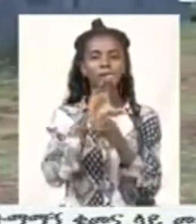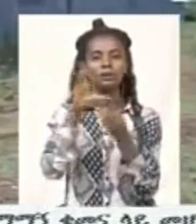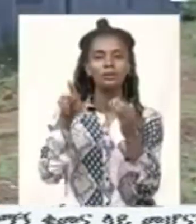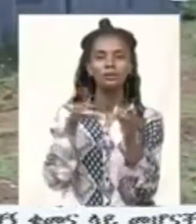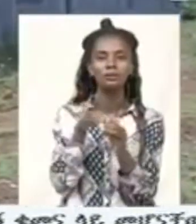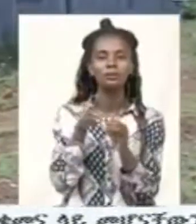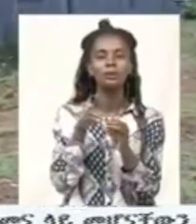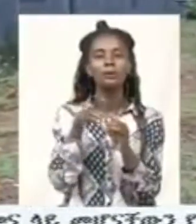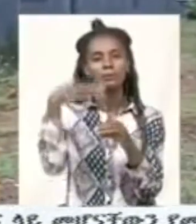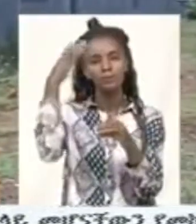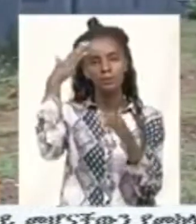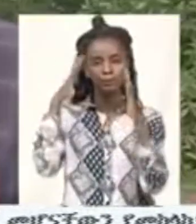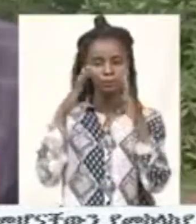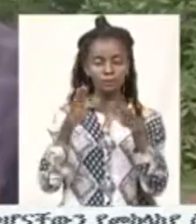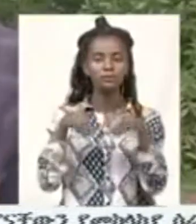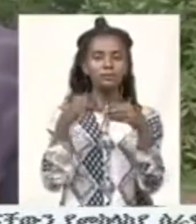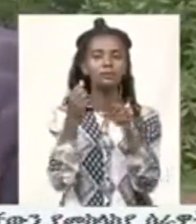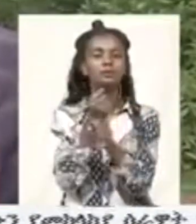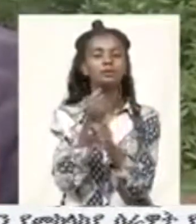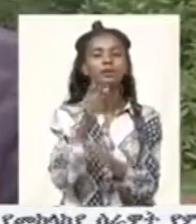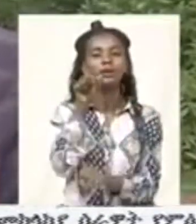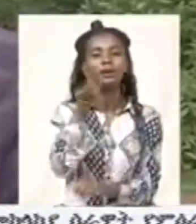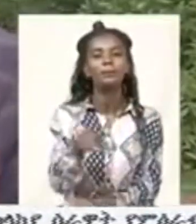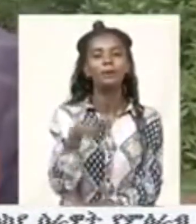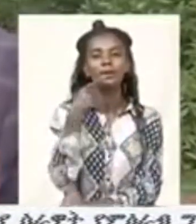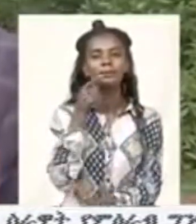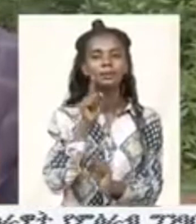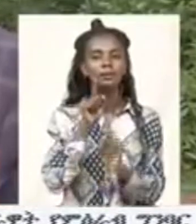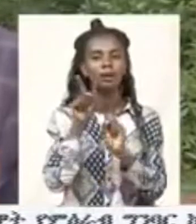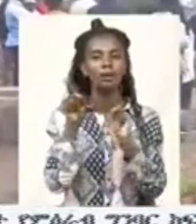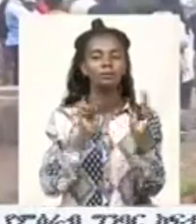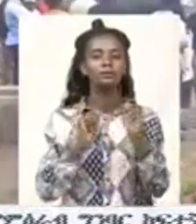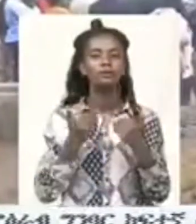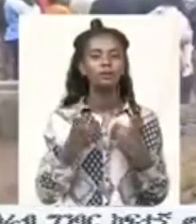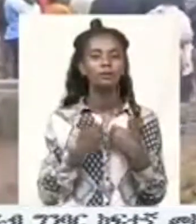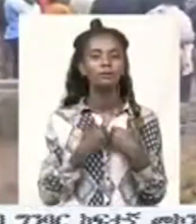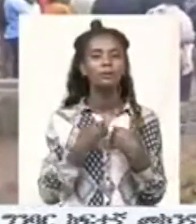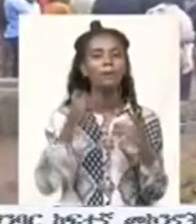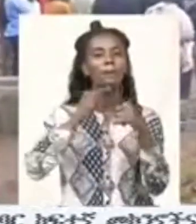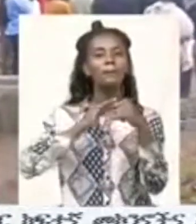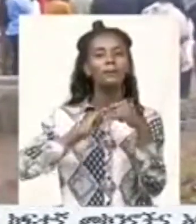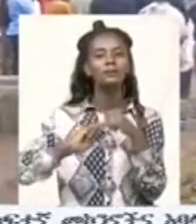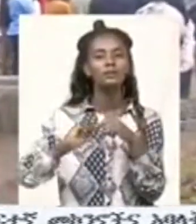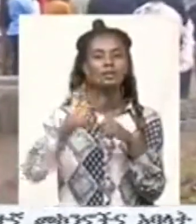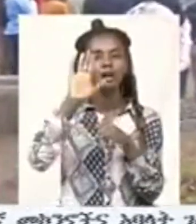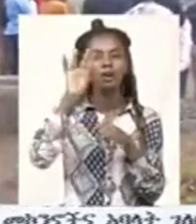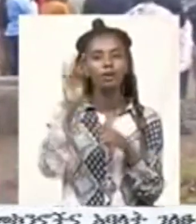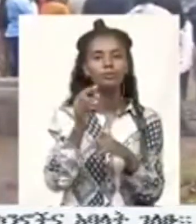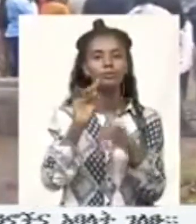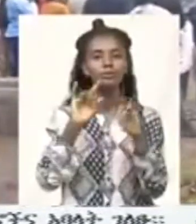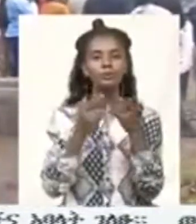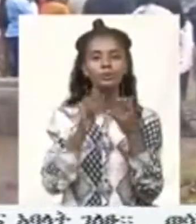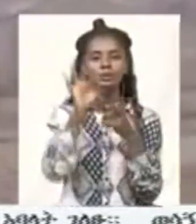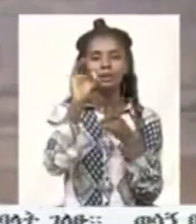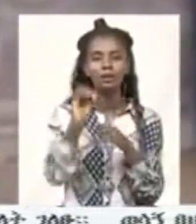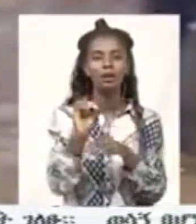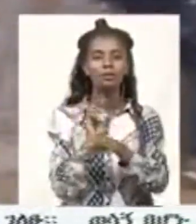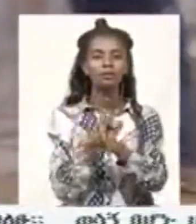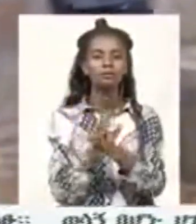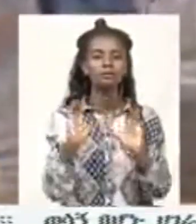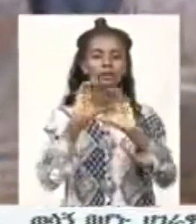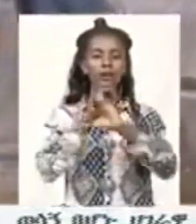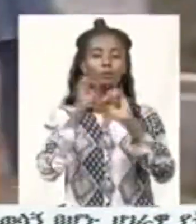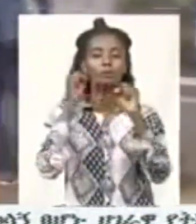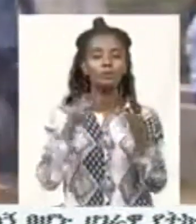ትልቅ ትኩረት ተሰጥቶ ሊሰራ ይገባል የሚል አቅጣጫ አለን። በመጨረሻም በጋሞ ዞን በዘጠና ቀናት ሊጠናቀቁ